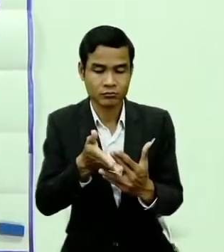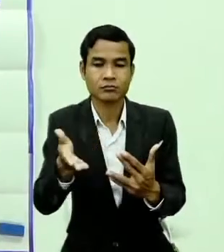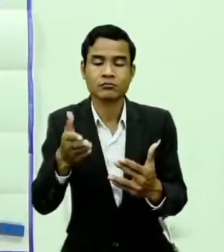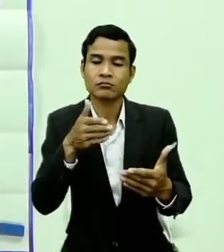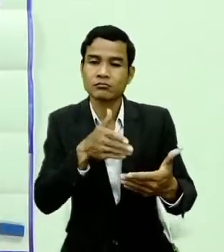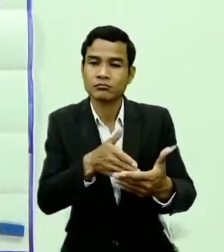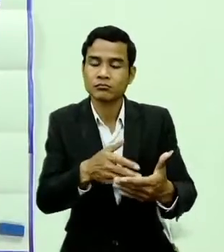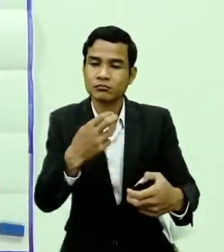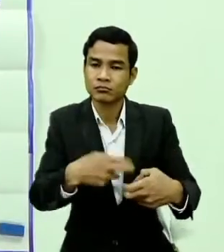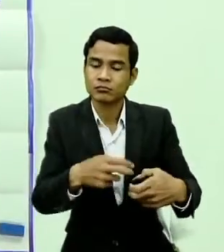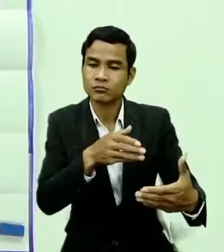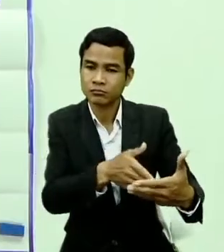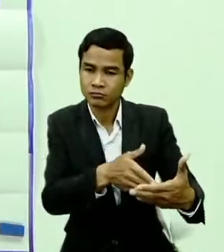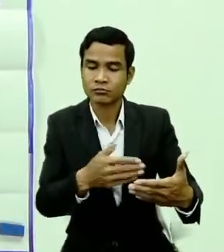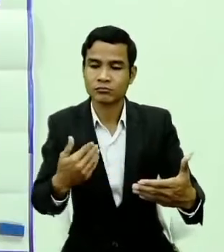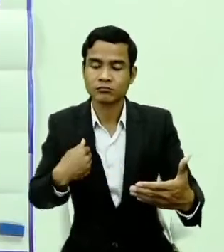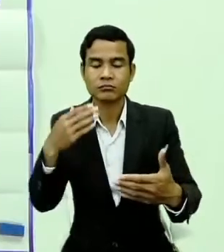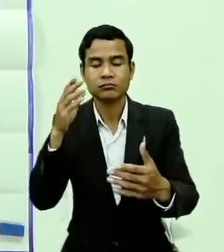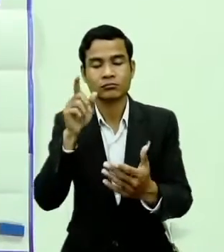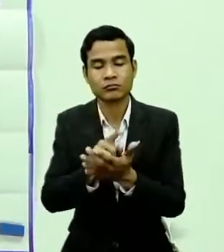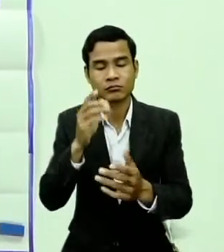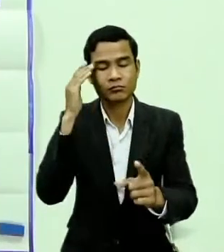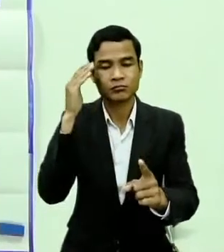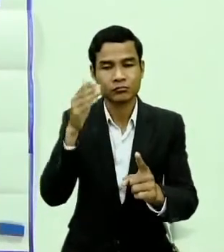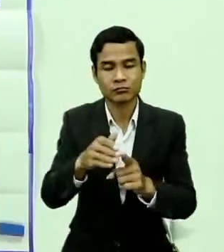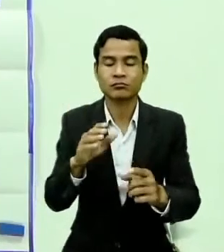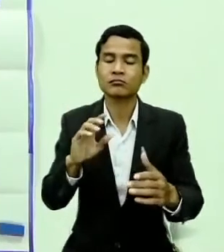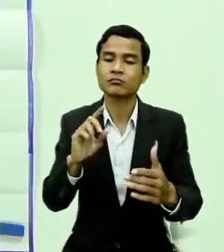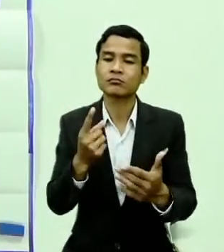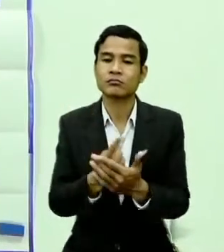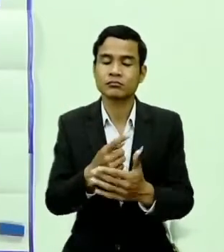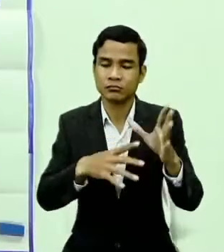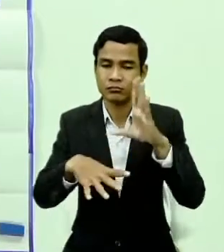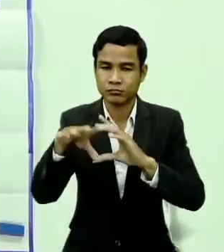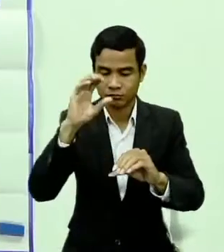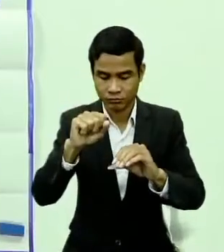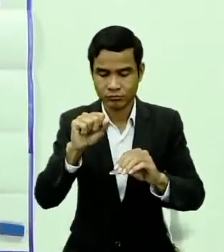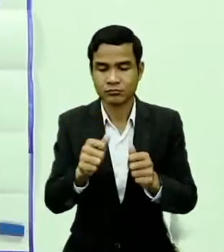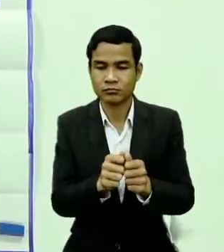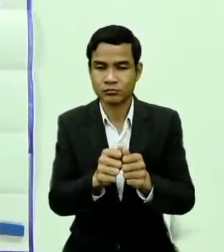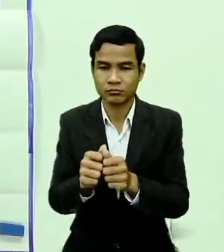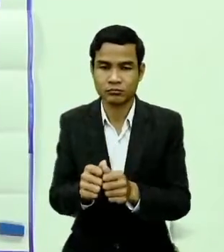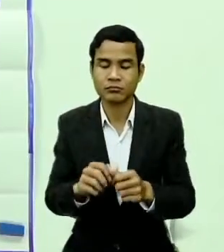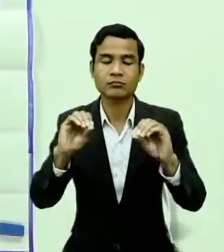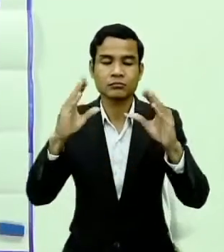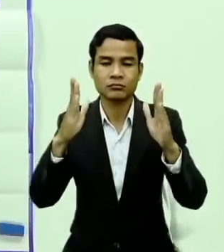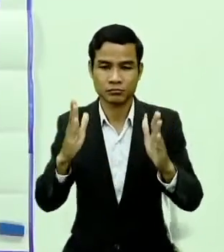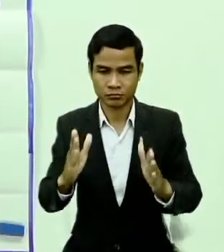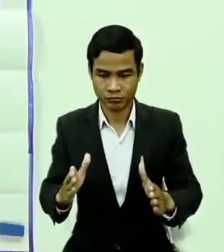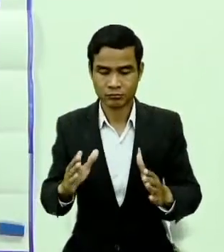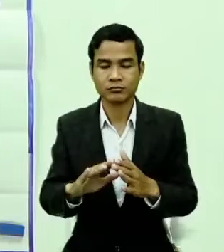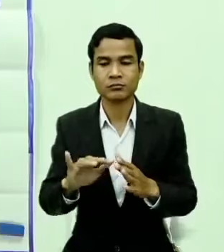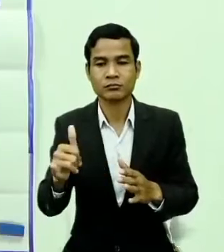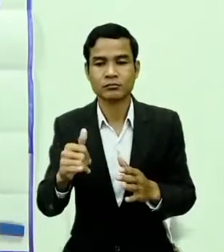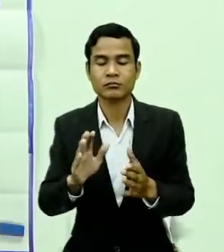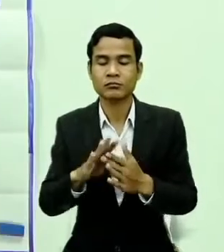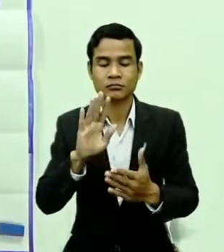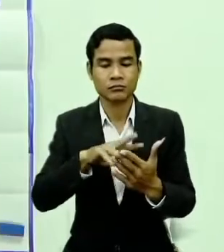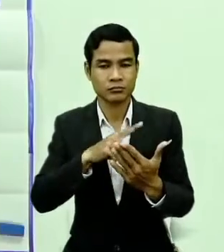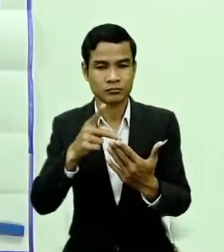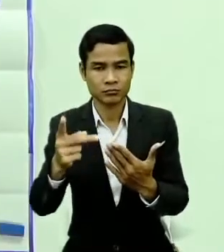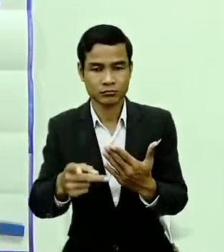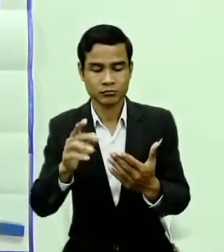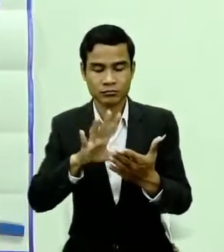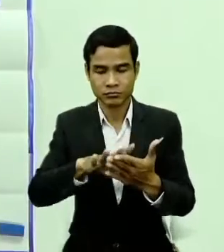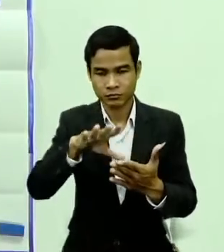ní cô đau rồi bỏ dưỡng cứ đàm bấy cho ruộng mất sắc xa chứ mùi nâng lục rù nè cử rưu mùi có cam vị thi đại sắc